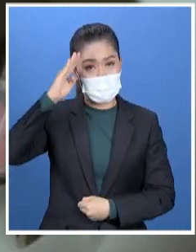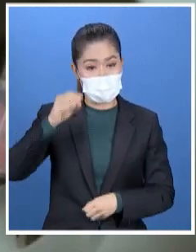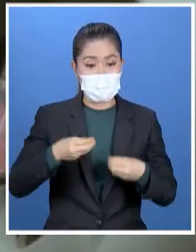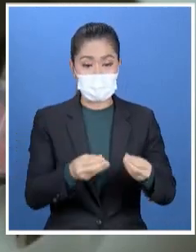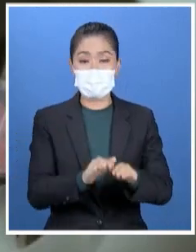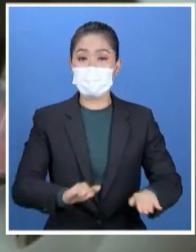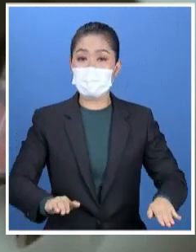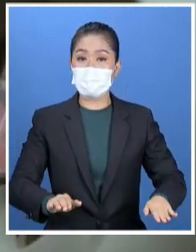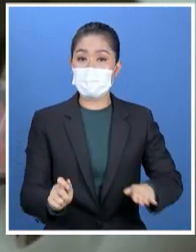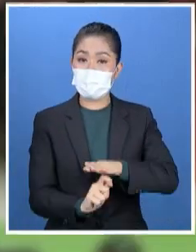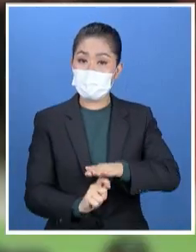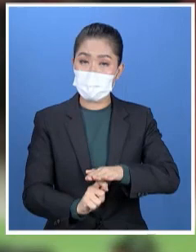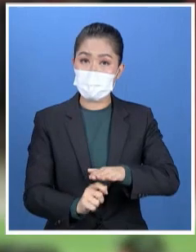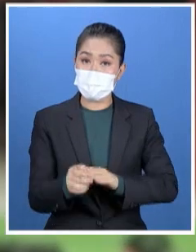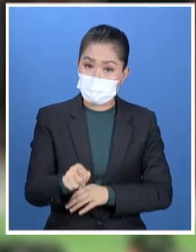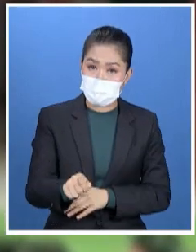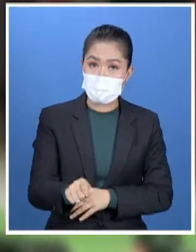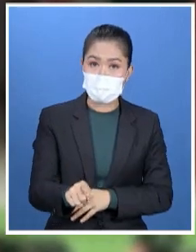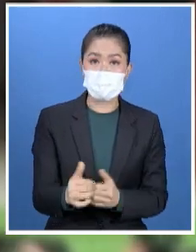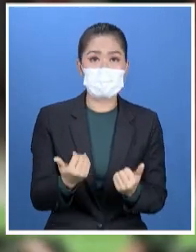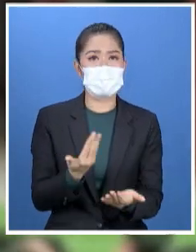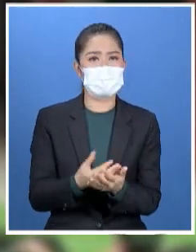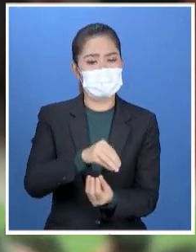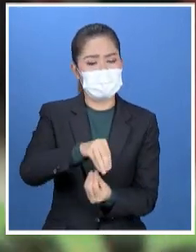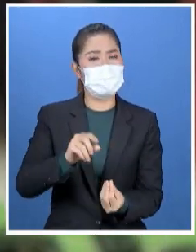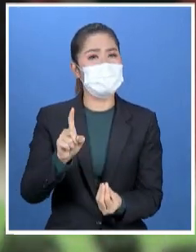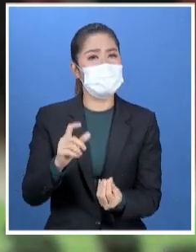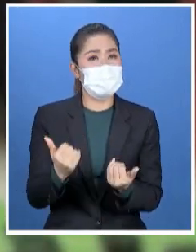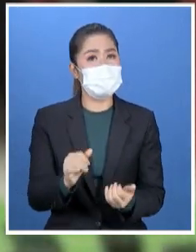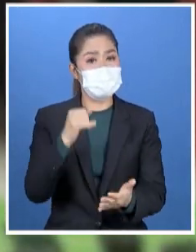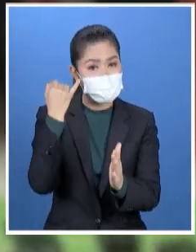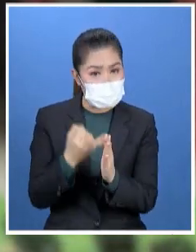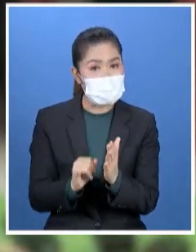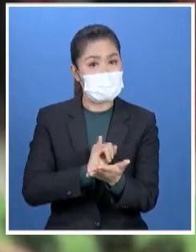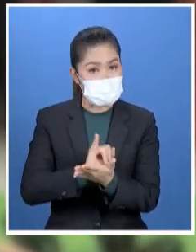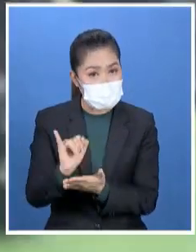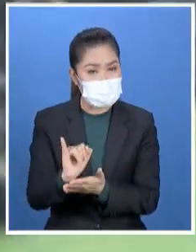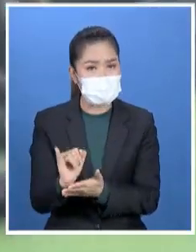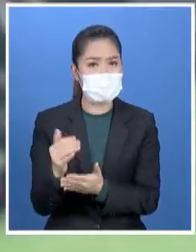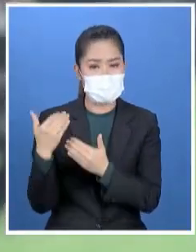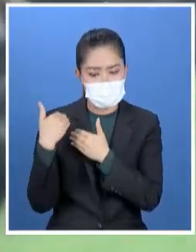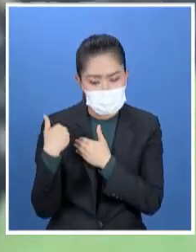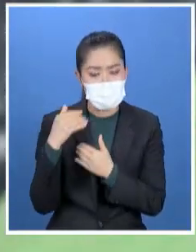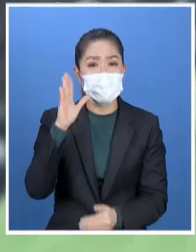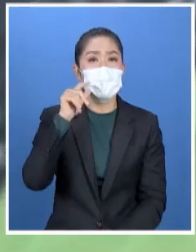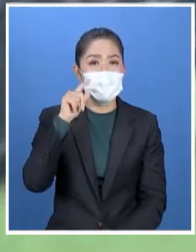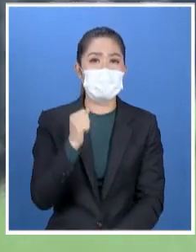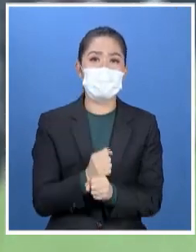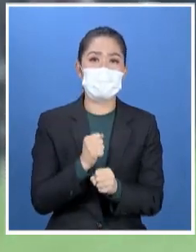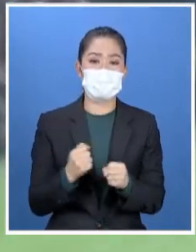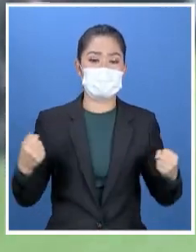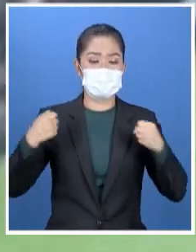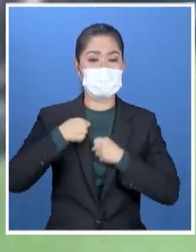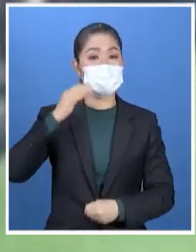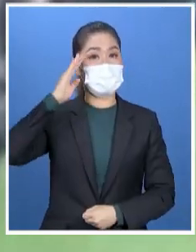ให้เด็กใส่แบบนี้คือยุคเศรษฐกิจแบบนี้ถูกต้องไหมภาระตกอยู่กับพ่อแม่แล้วให้ใส่ชุด